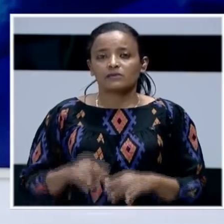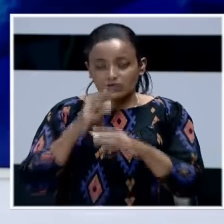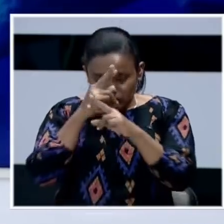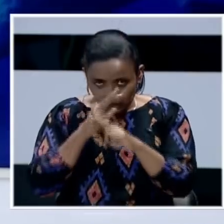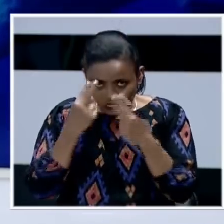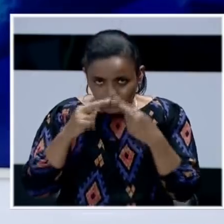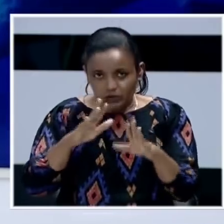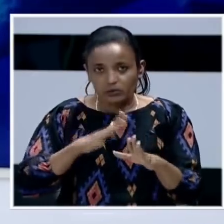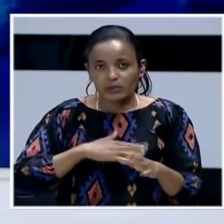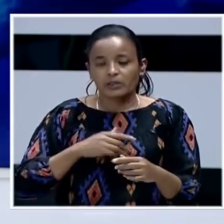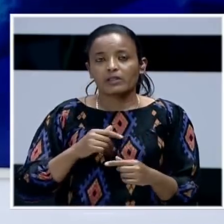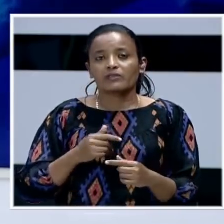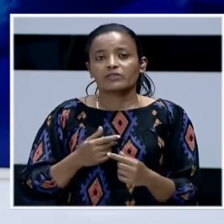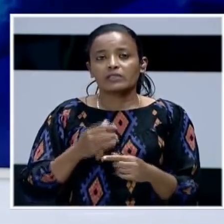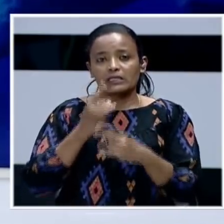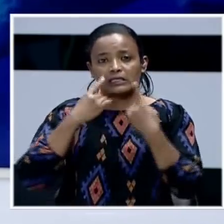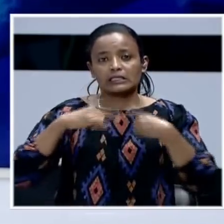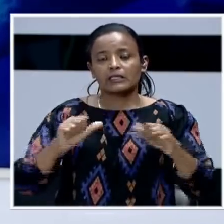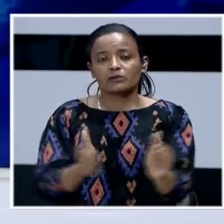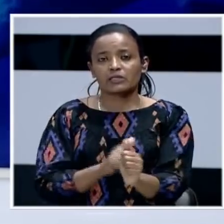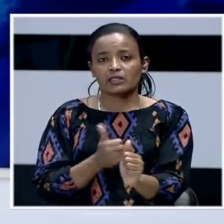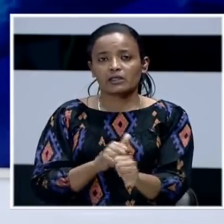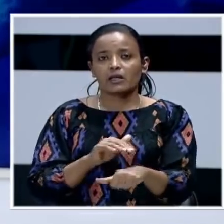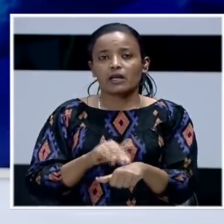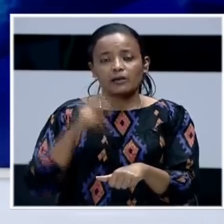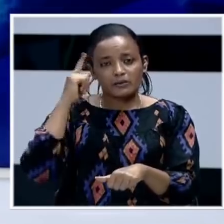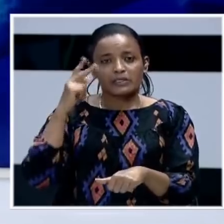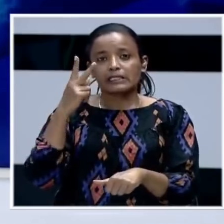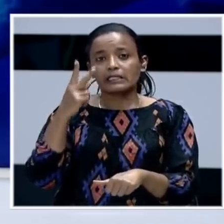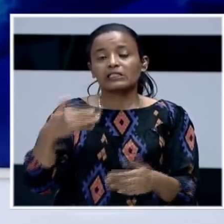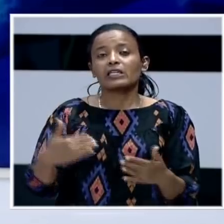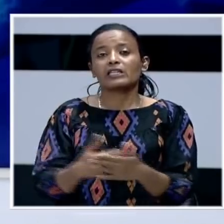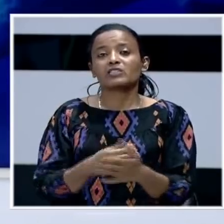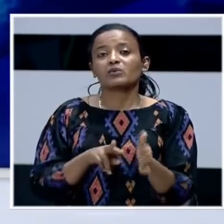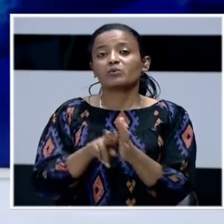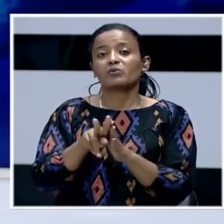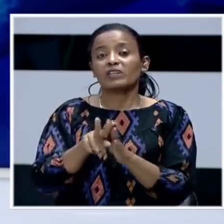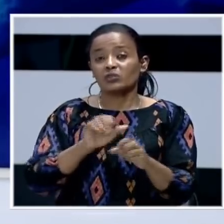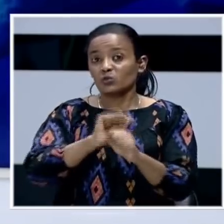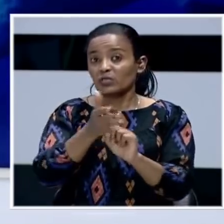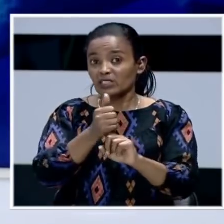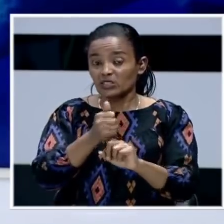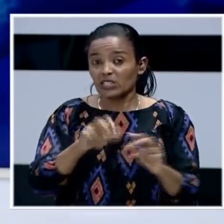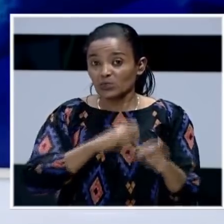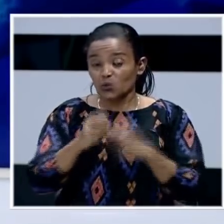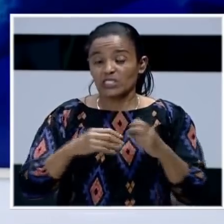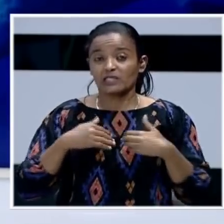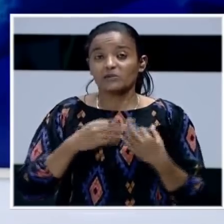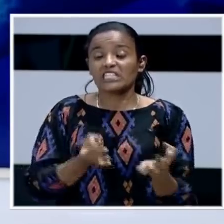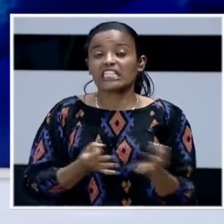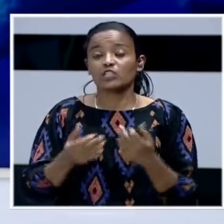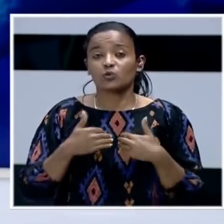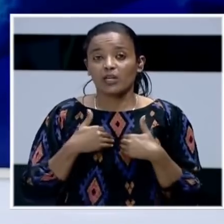زهبركم تملكتنا خمتي كابت زينا زي تخطاتلنا يو عب تقرأي خل التحدشتي بفيروس كورونا زي تتحازو وقنات كمزلو تقاليت